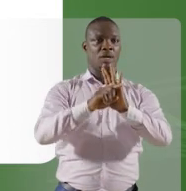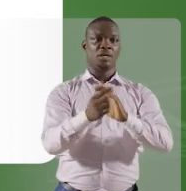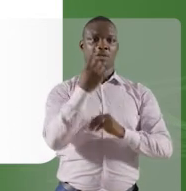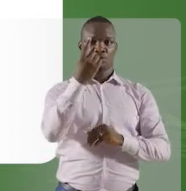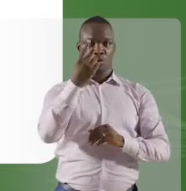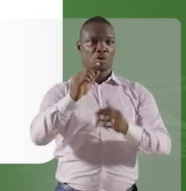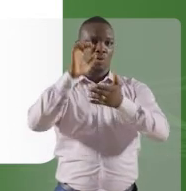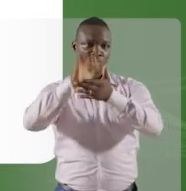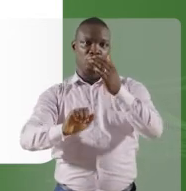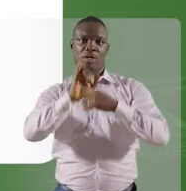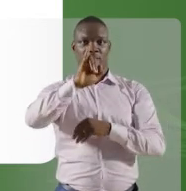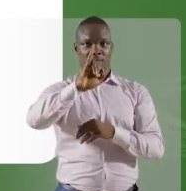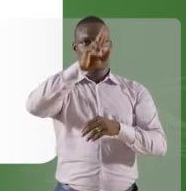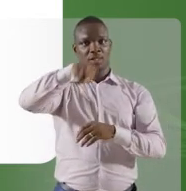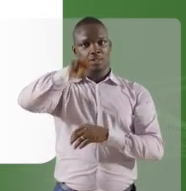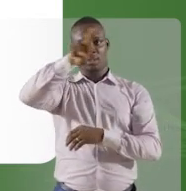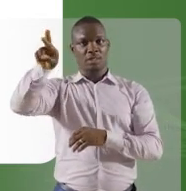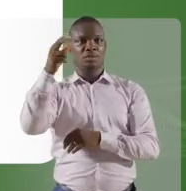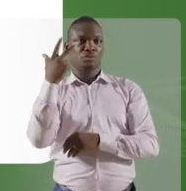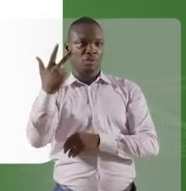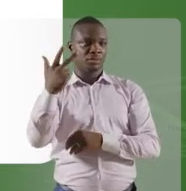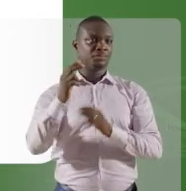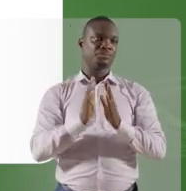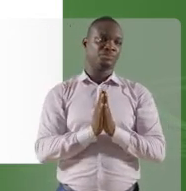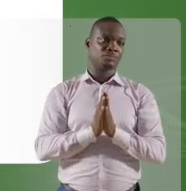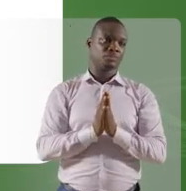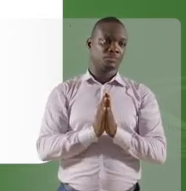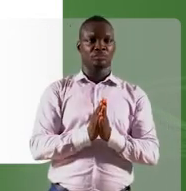1 moins i racine carrée de 3.